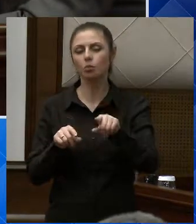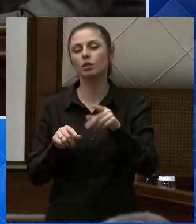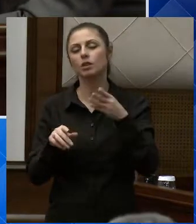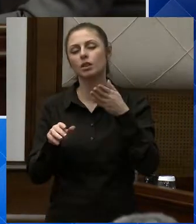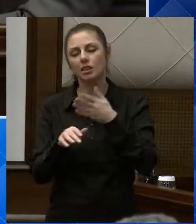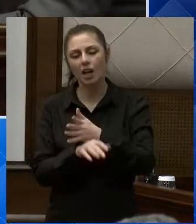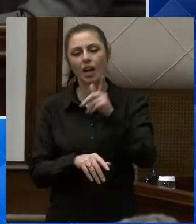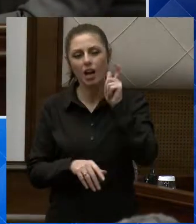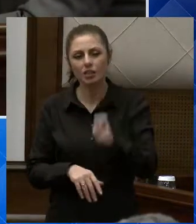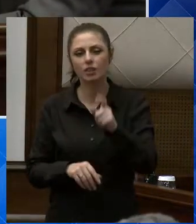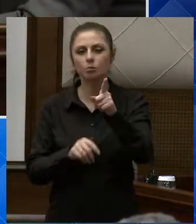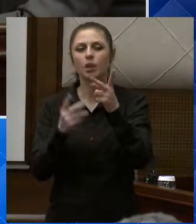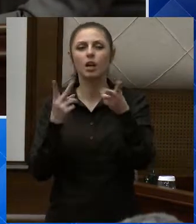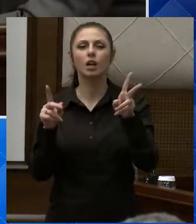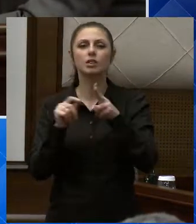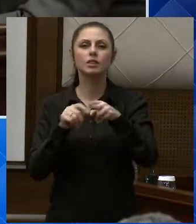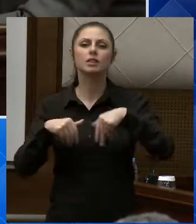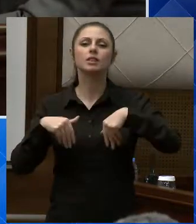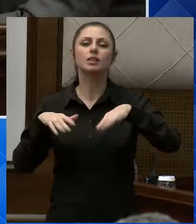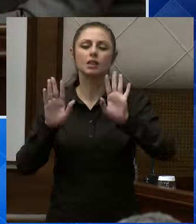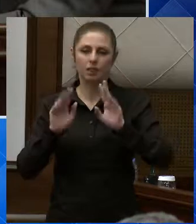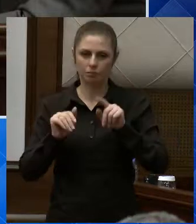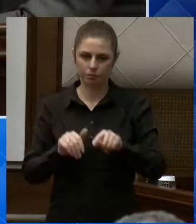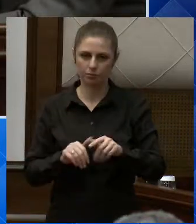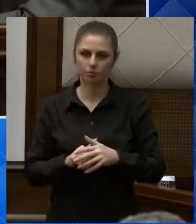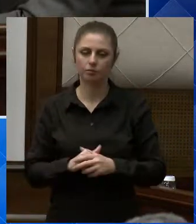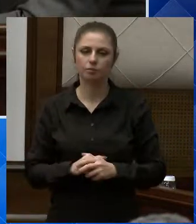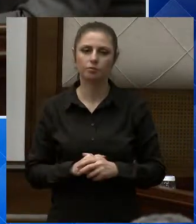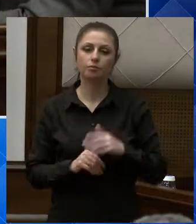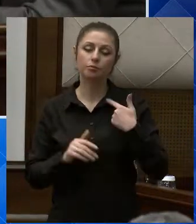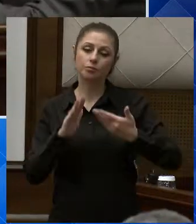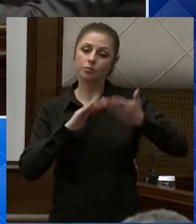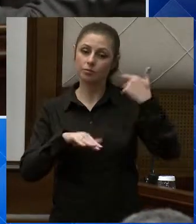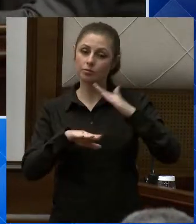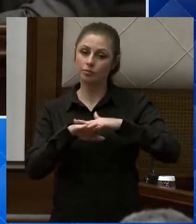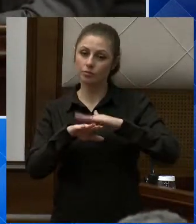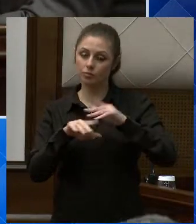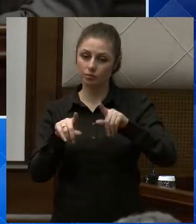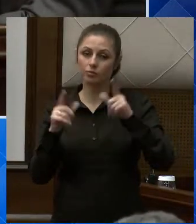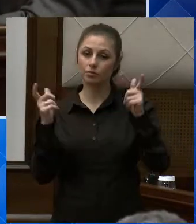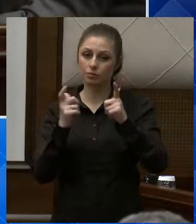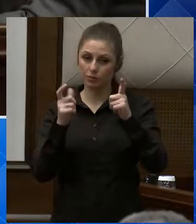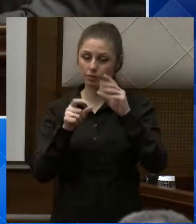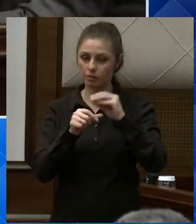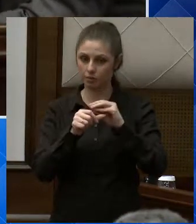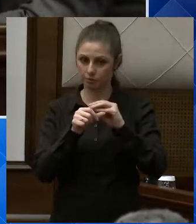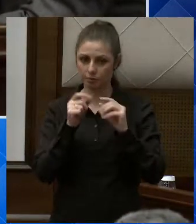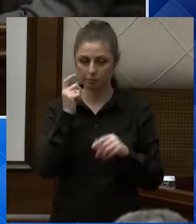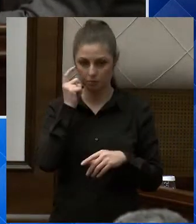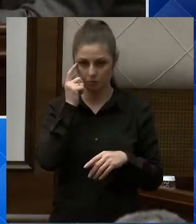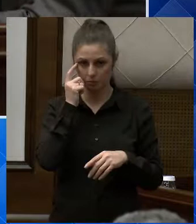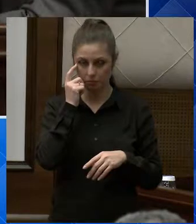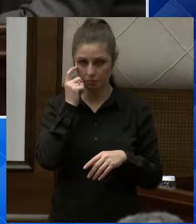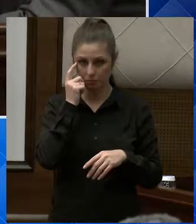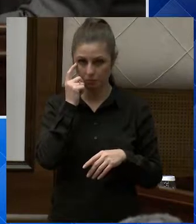açılış değil. Bununla ilgili geçtiğimiz günler Sapanca'da Mevlüt Uysal Başkanımızla yaptığımız toplantıda, ki sizleri de davet edecektir burada ilçe belediye